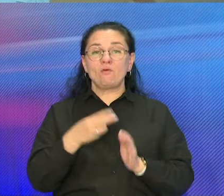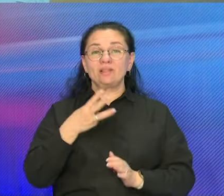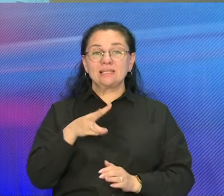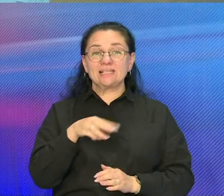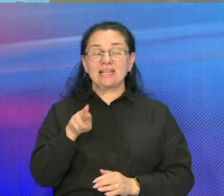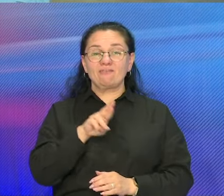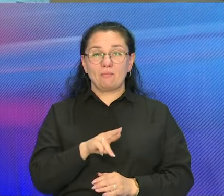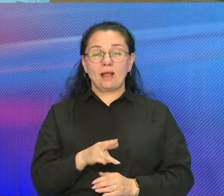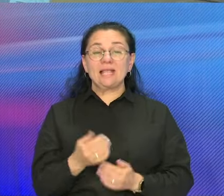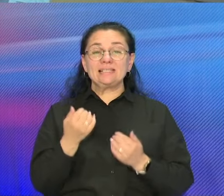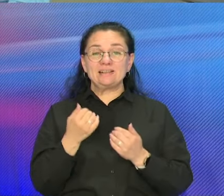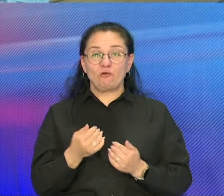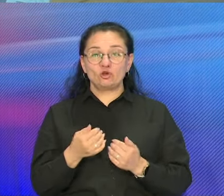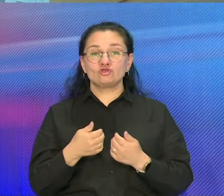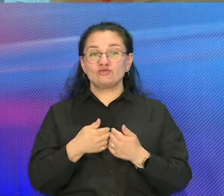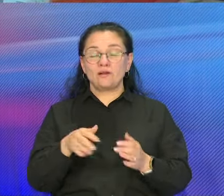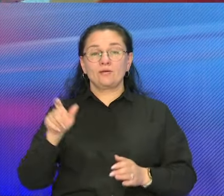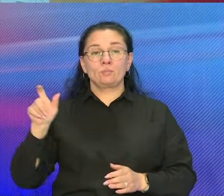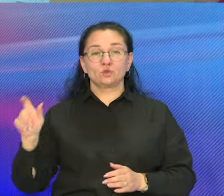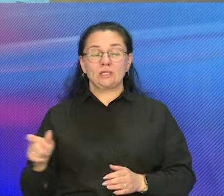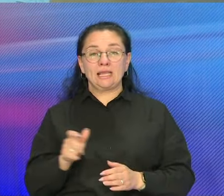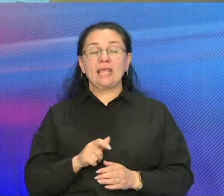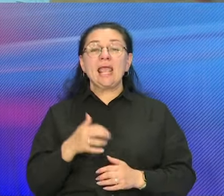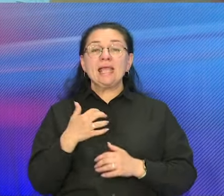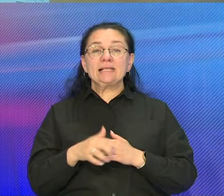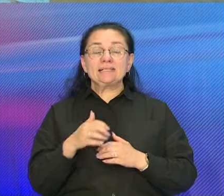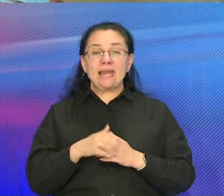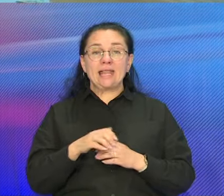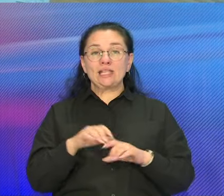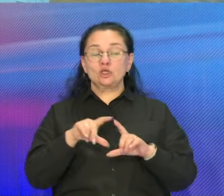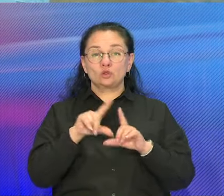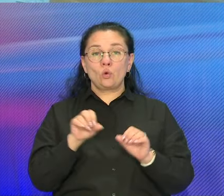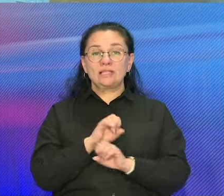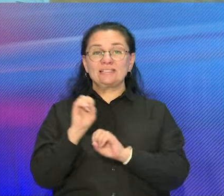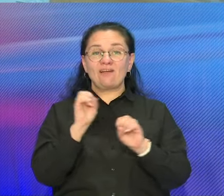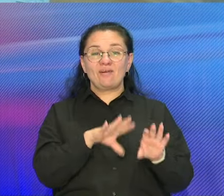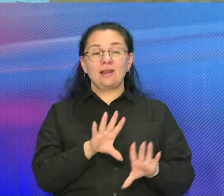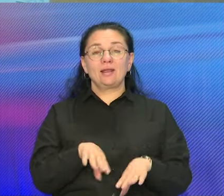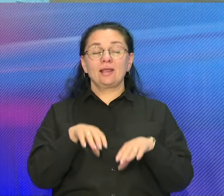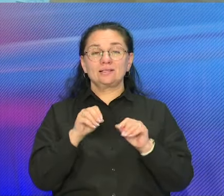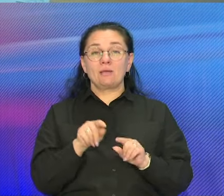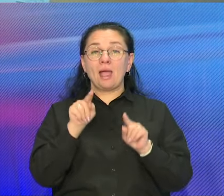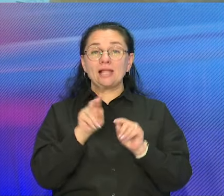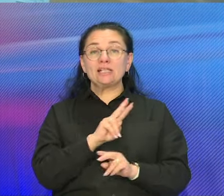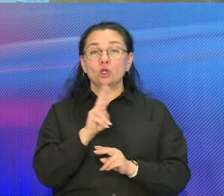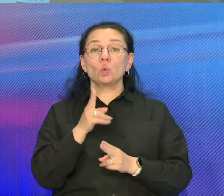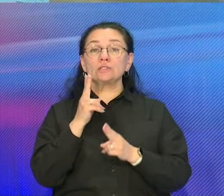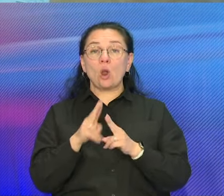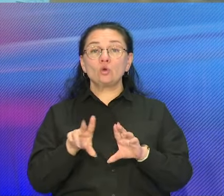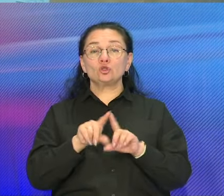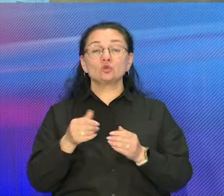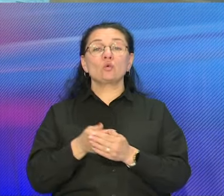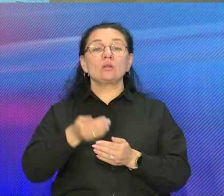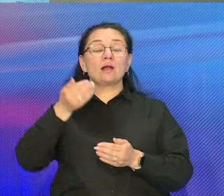сегодняшние выпускники установы агульной средней адвокации сдавали экзамен А те, кто закончил школы у попередних годов